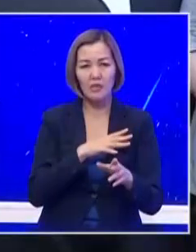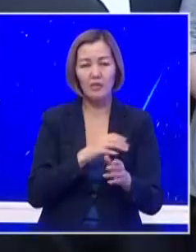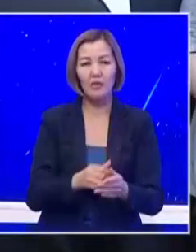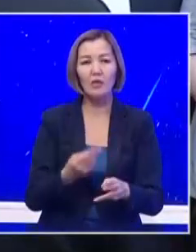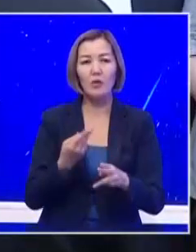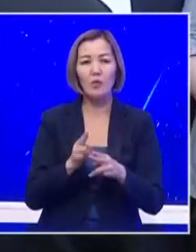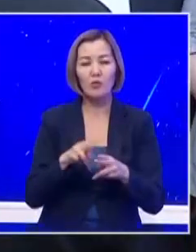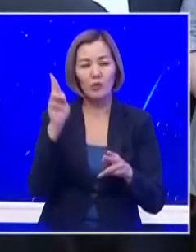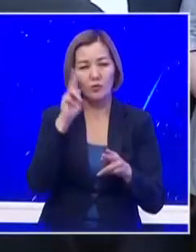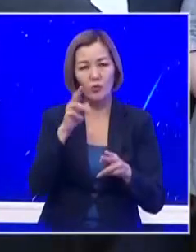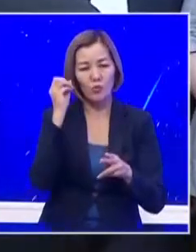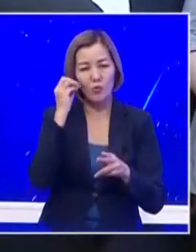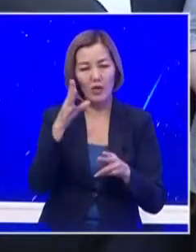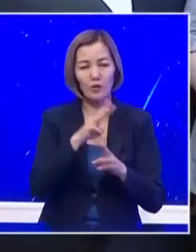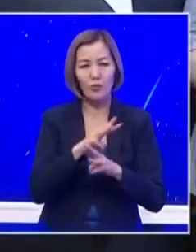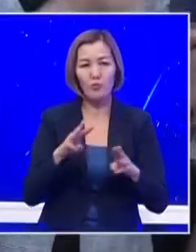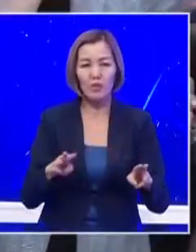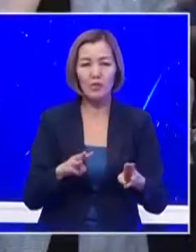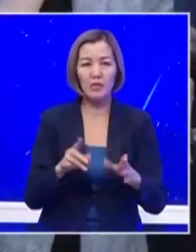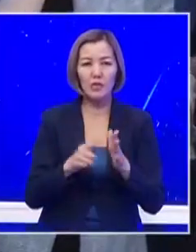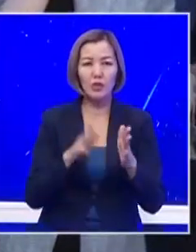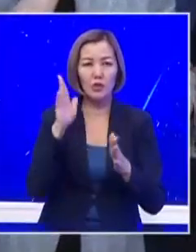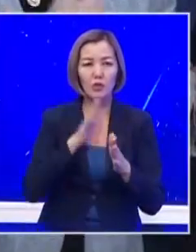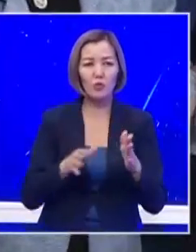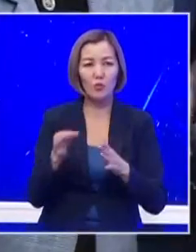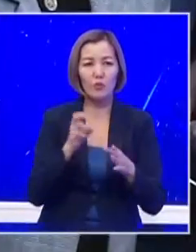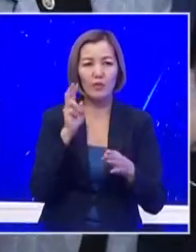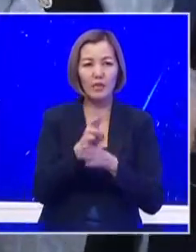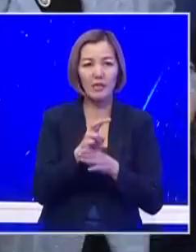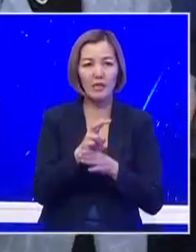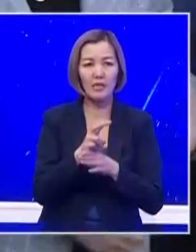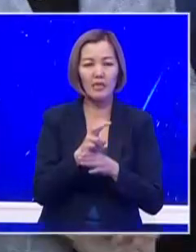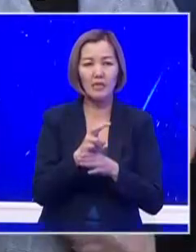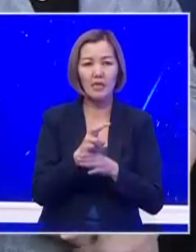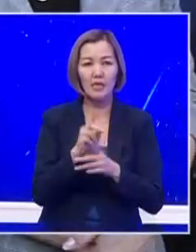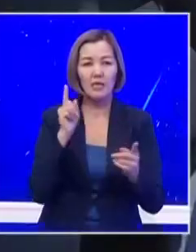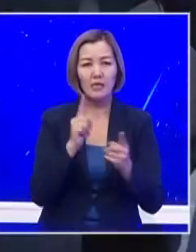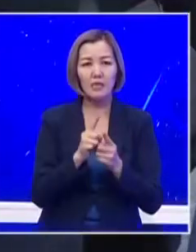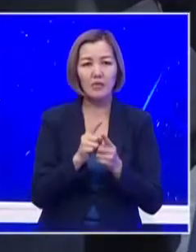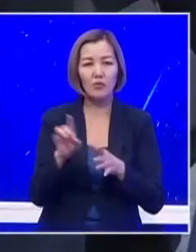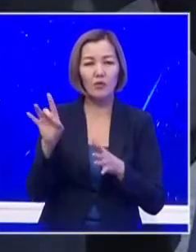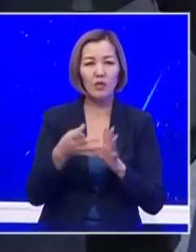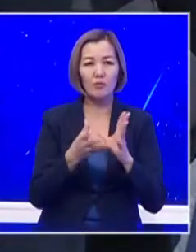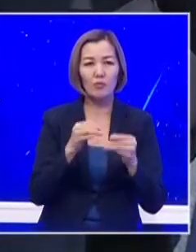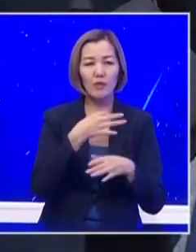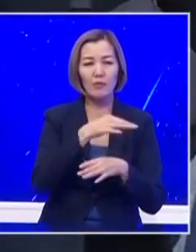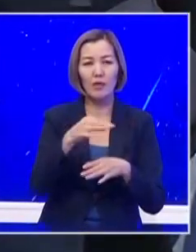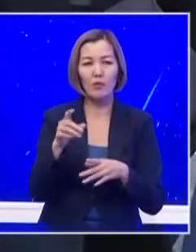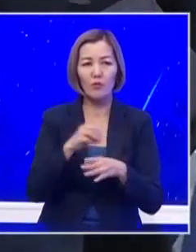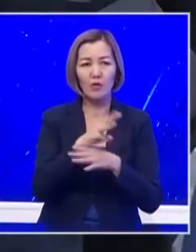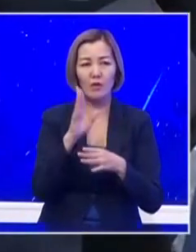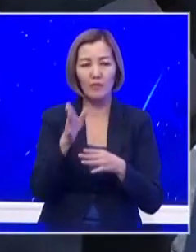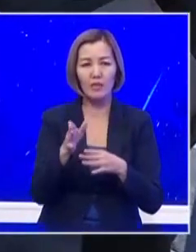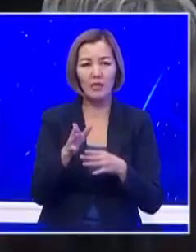Осылайша оқу ағарту министрі Жетісу өңіріне келген сапарын аяқтады. Айтуынша мұндай кездесулер республиканың барлық аймағын